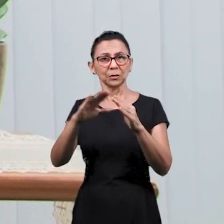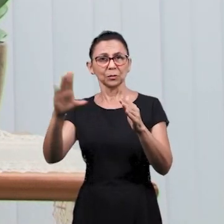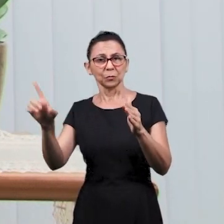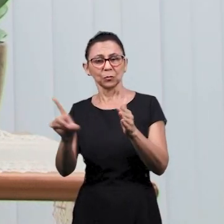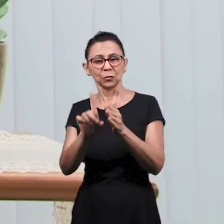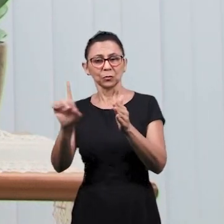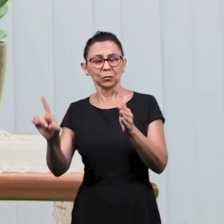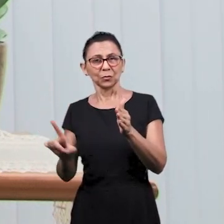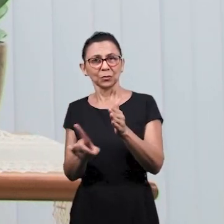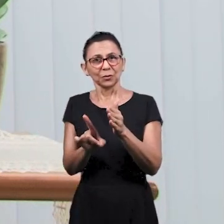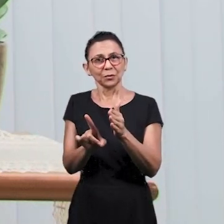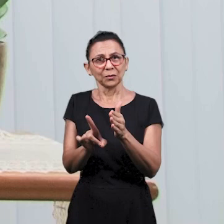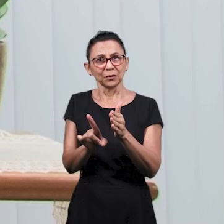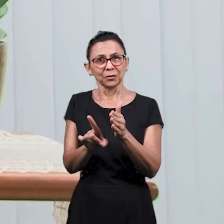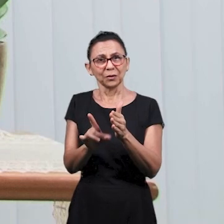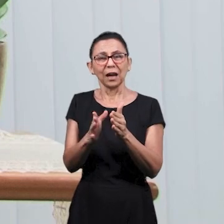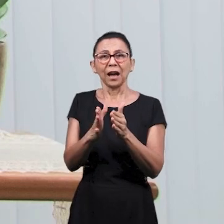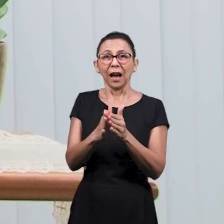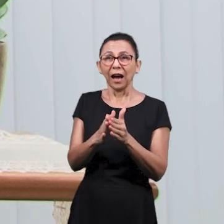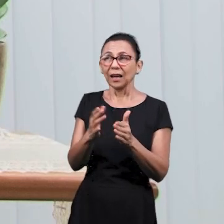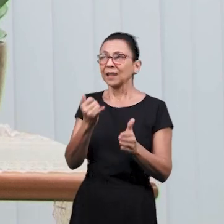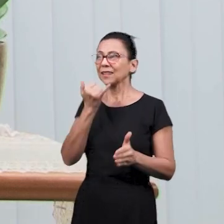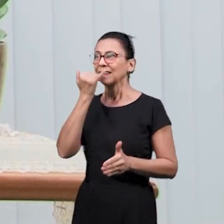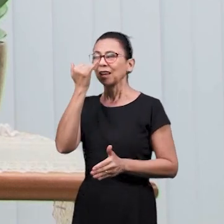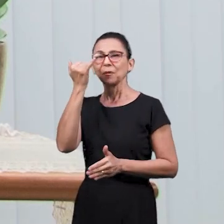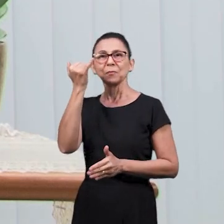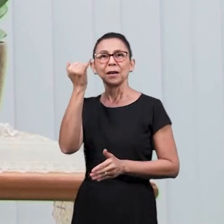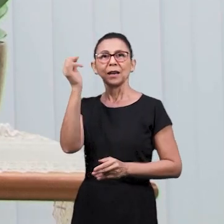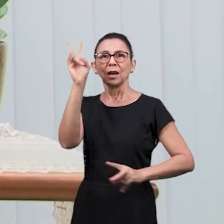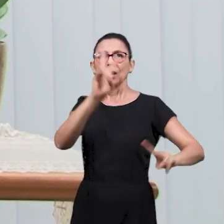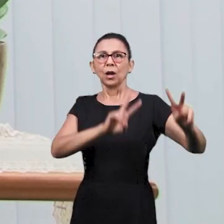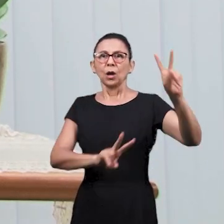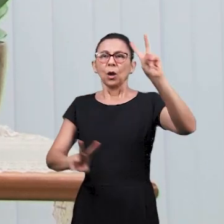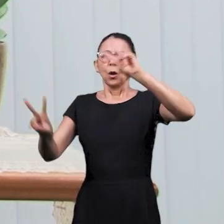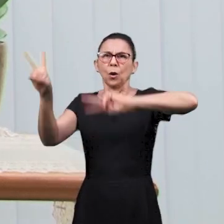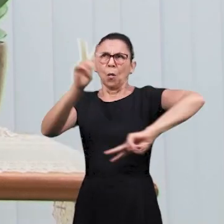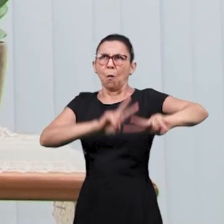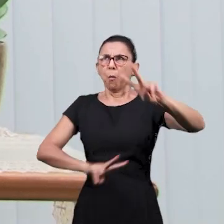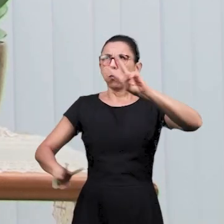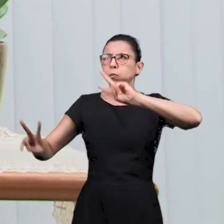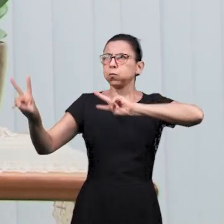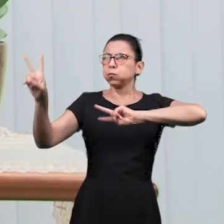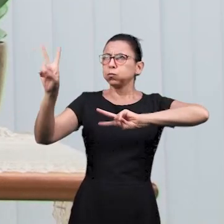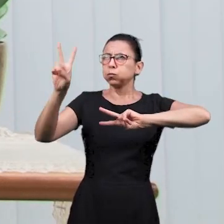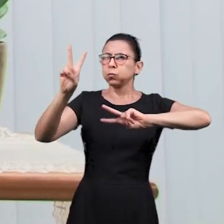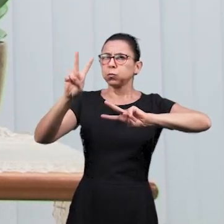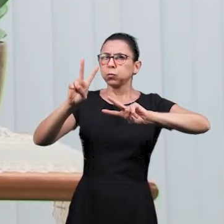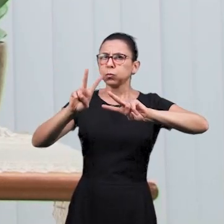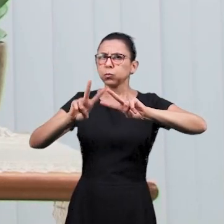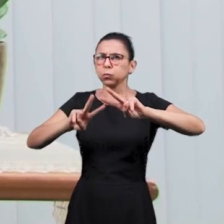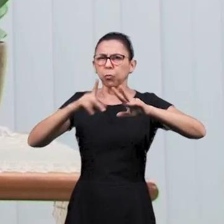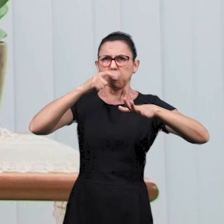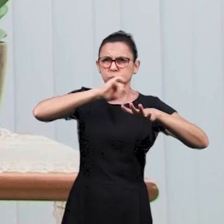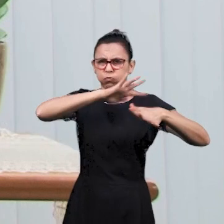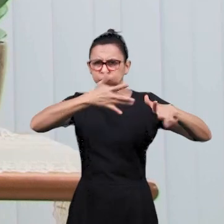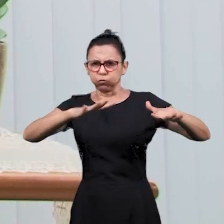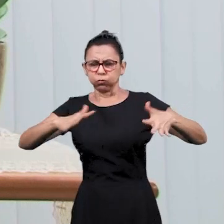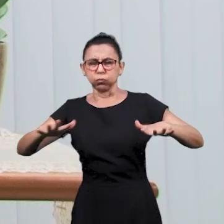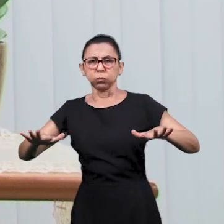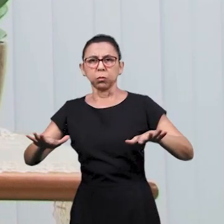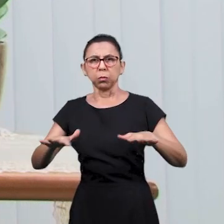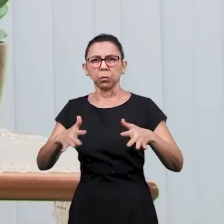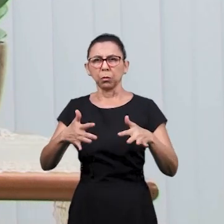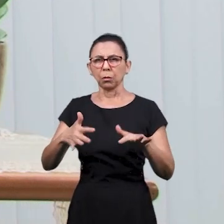лодку с учениками, тотчас успокоились волны, ветер утих, и ученики